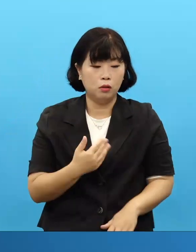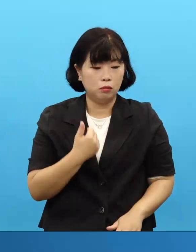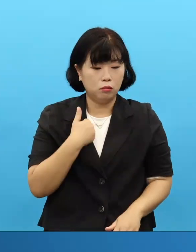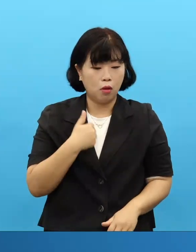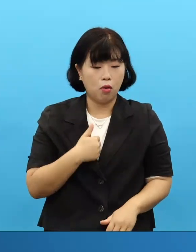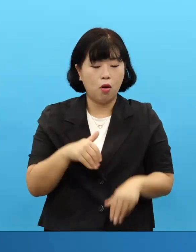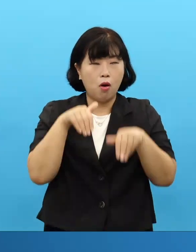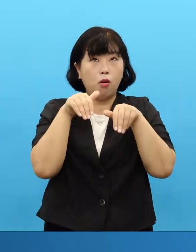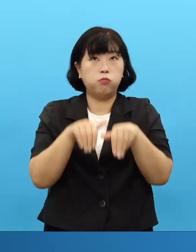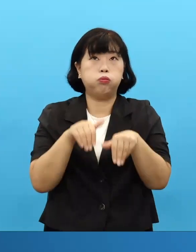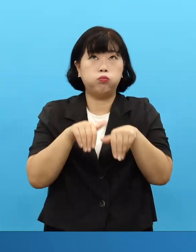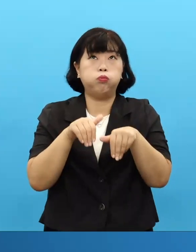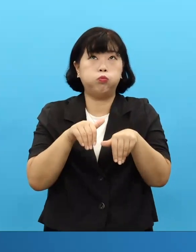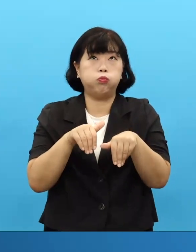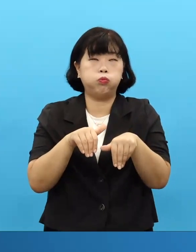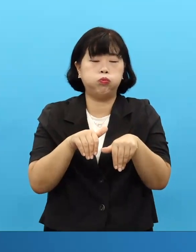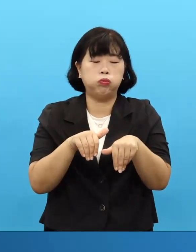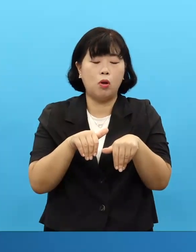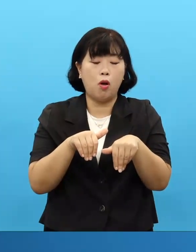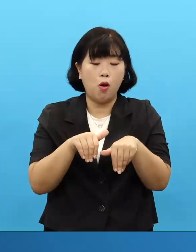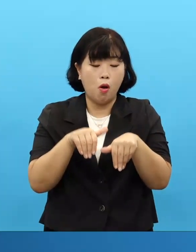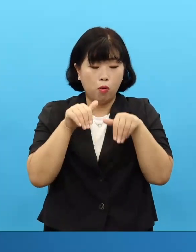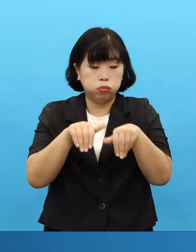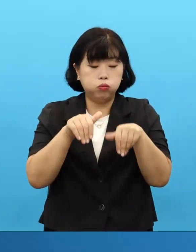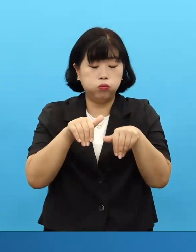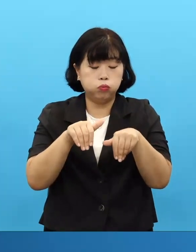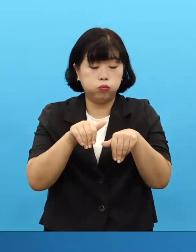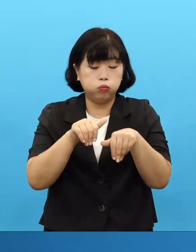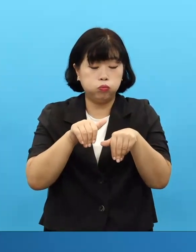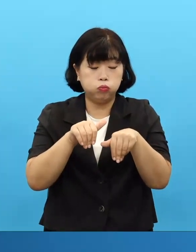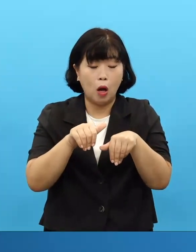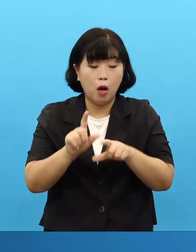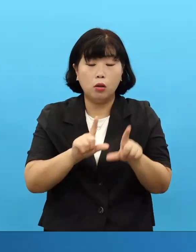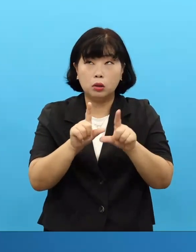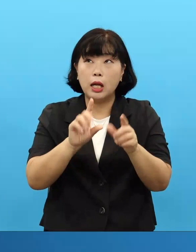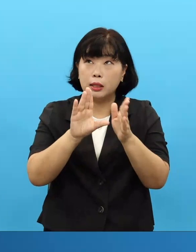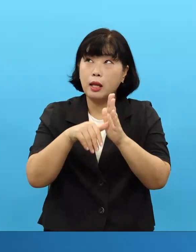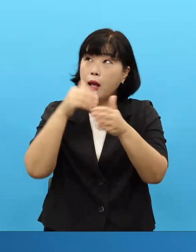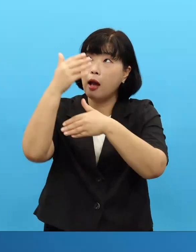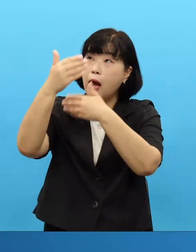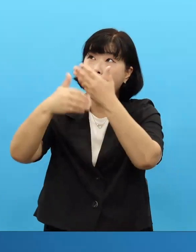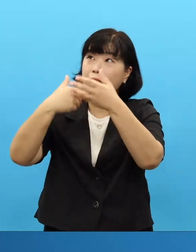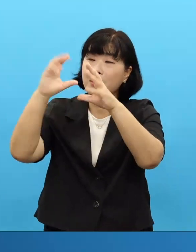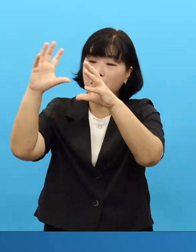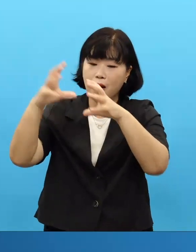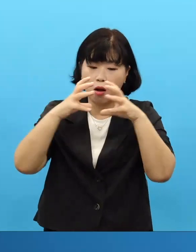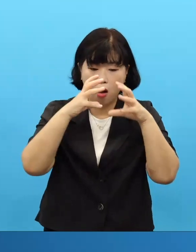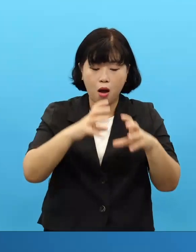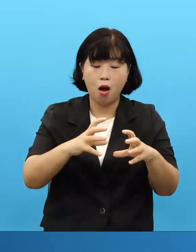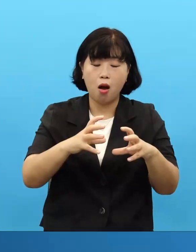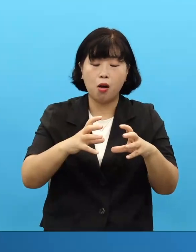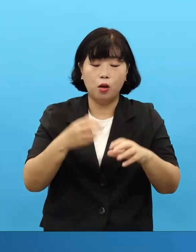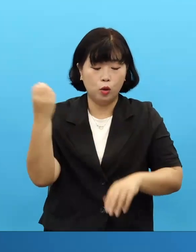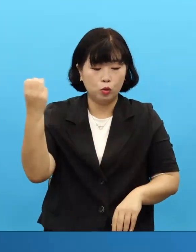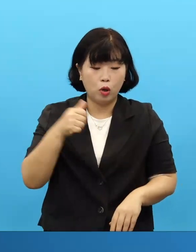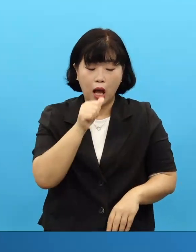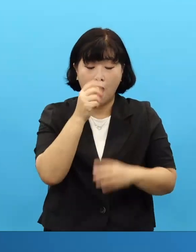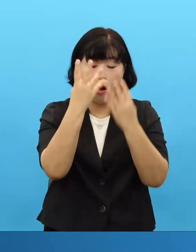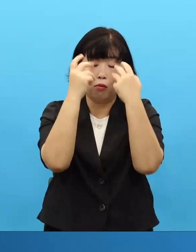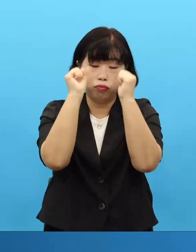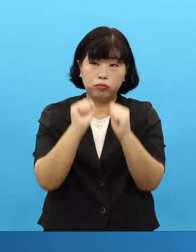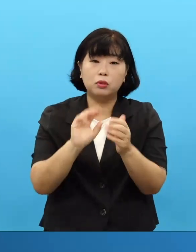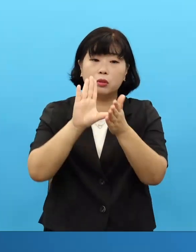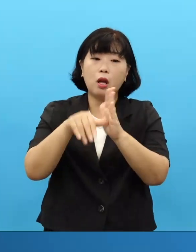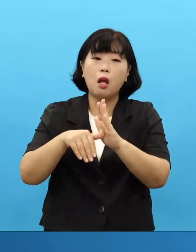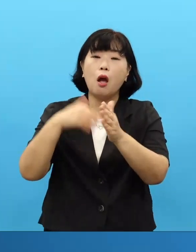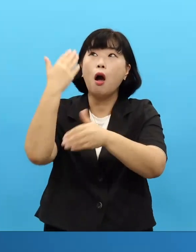kingdom came. 감옥소 갔는데 하나님의 나라 임해버렸어요. He was imprisoned and even there God's kingdom was established. 이게 우리의 방법입니다. This is our